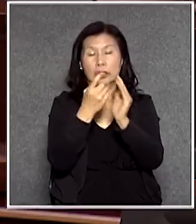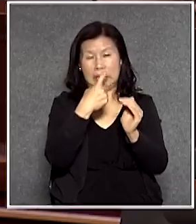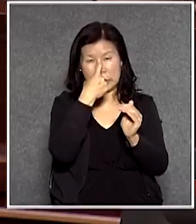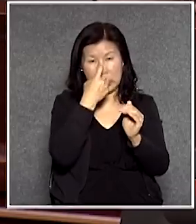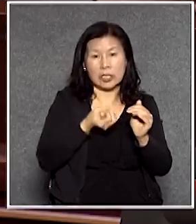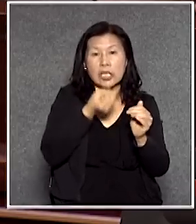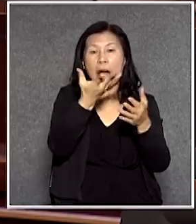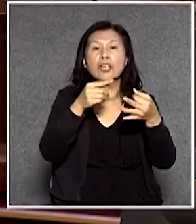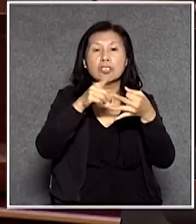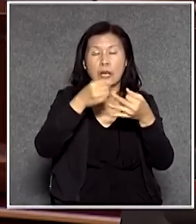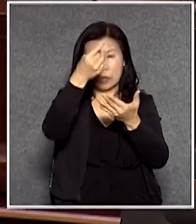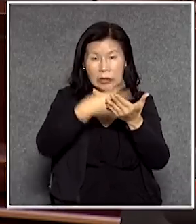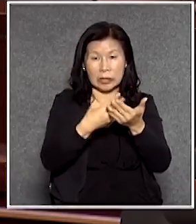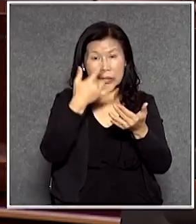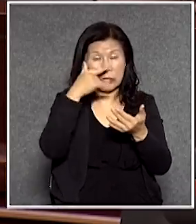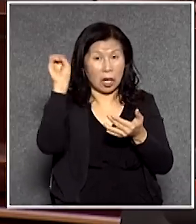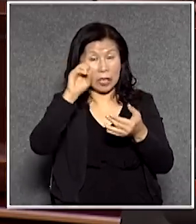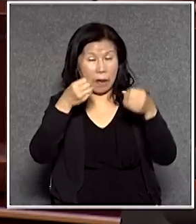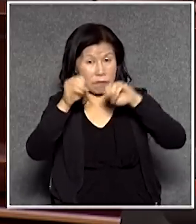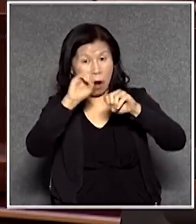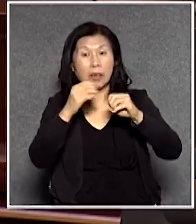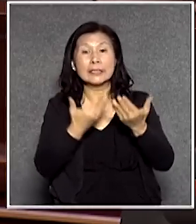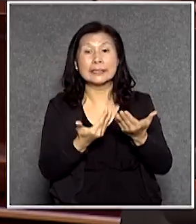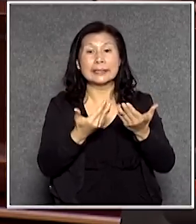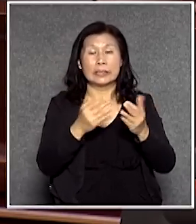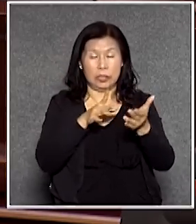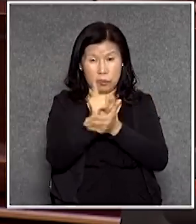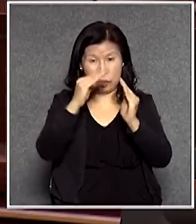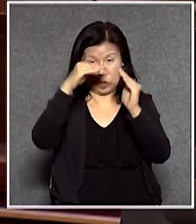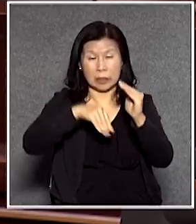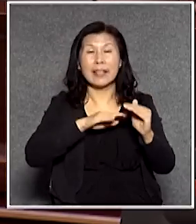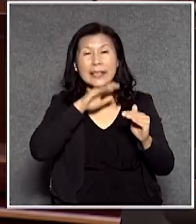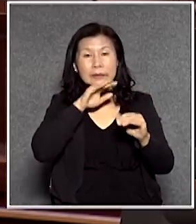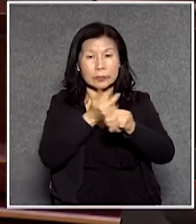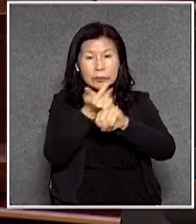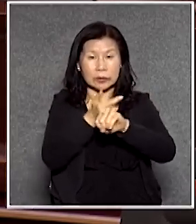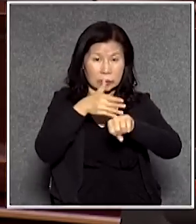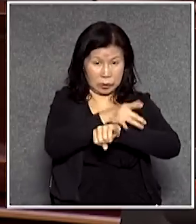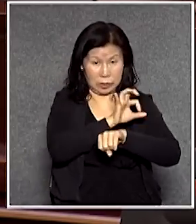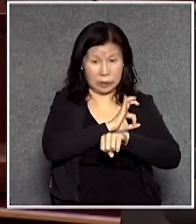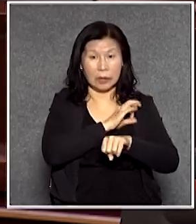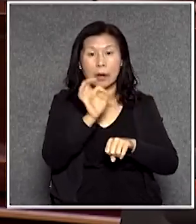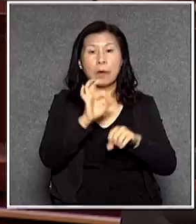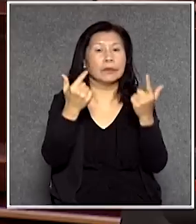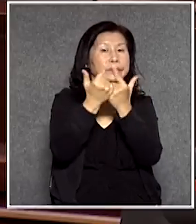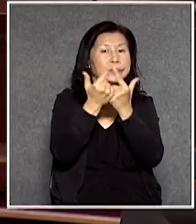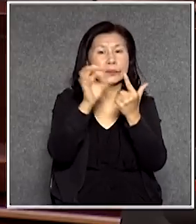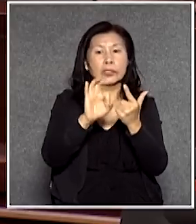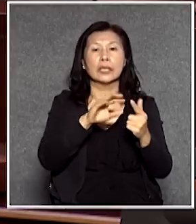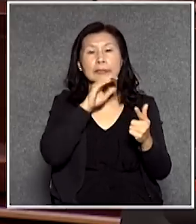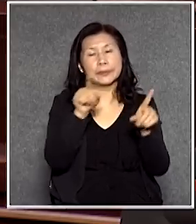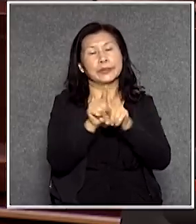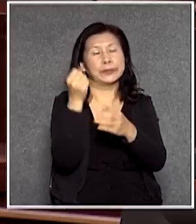政策，好像創新及科技局在科技業界已經盼望已久，社會上也沒有爭議，但都要反